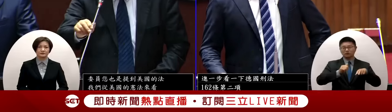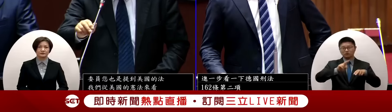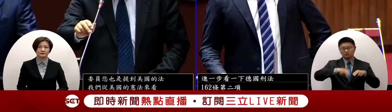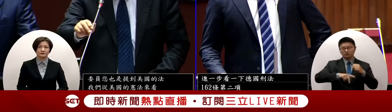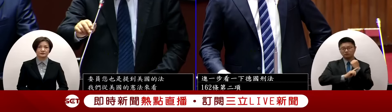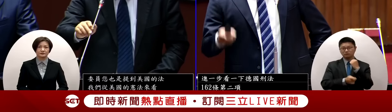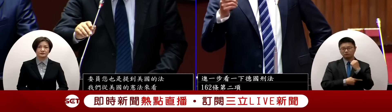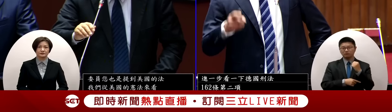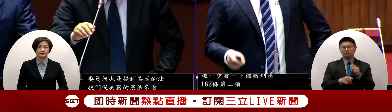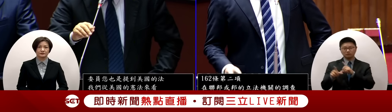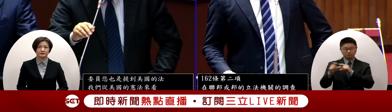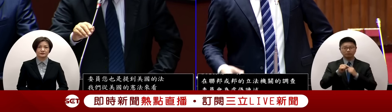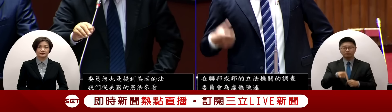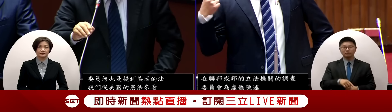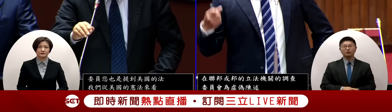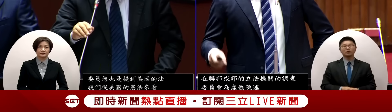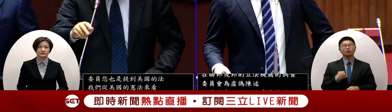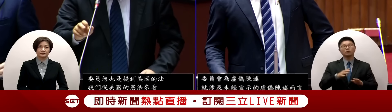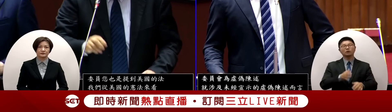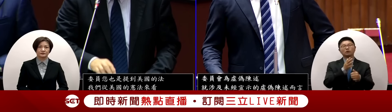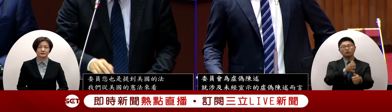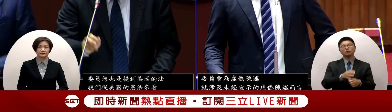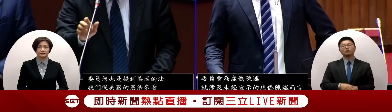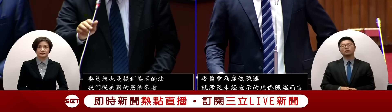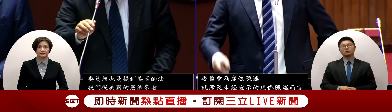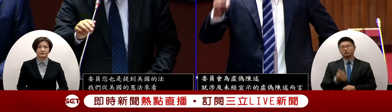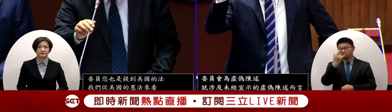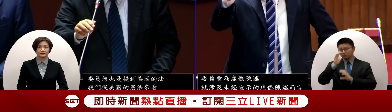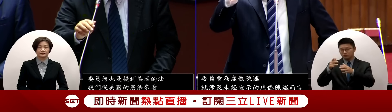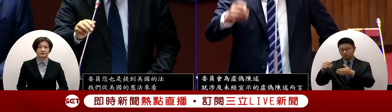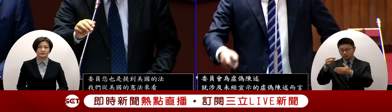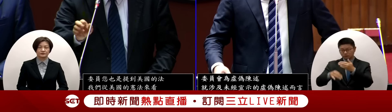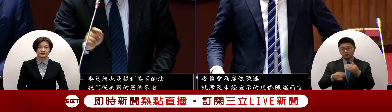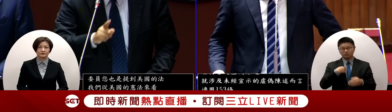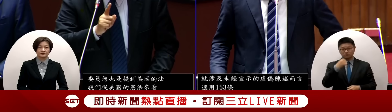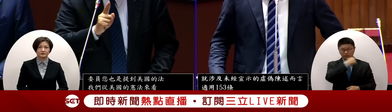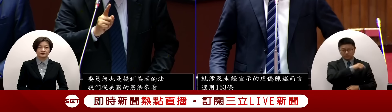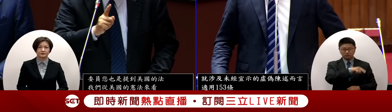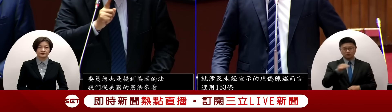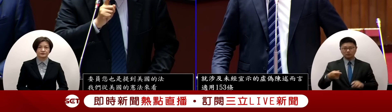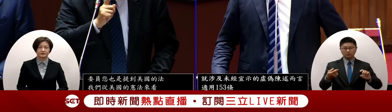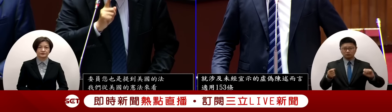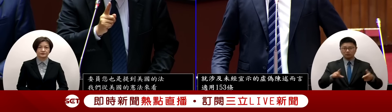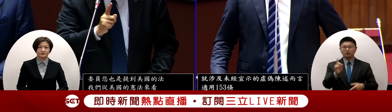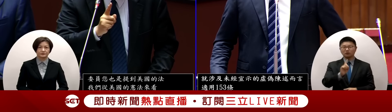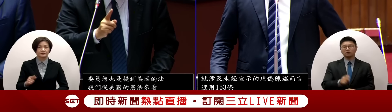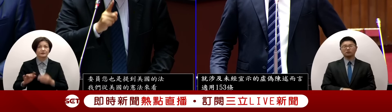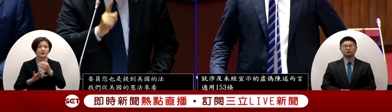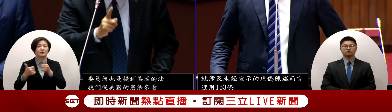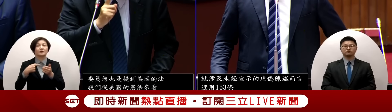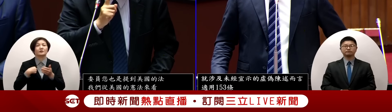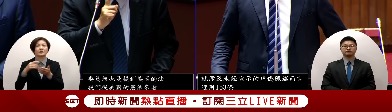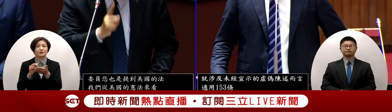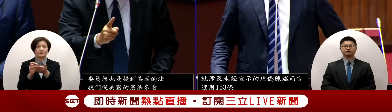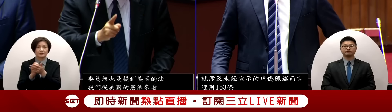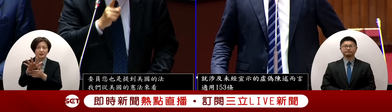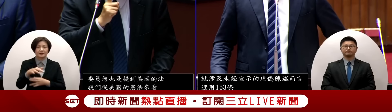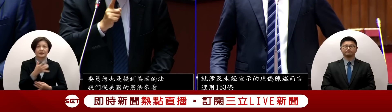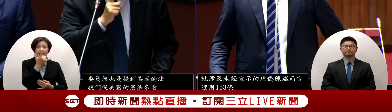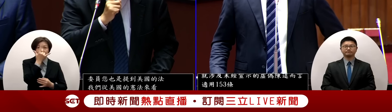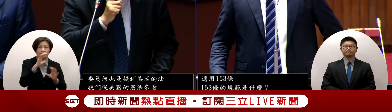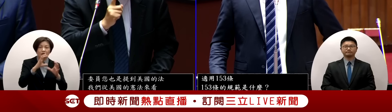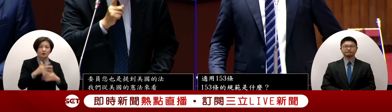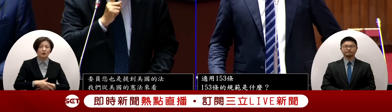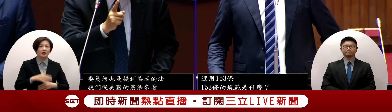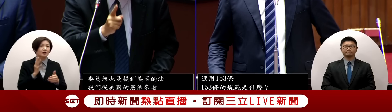部长，这样的构成要件跟我们所通过的构成要件哪里不一样？请说明。 跟委员报告后，德国并没有执行需